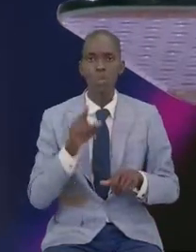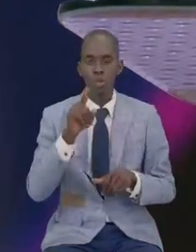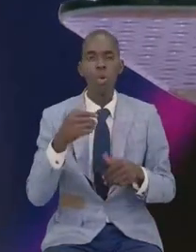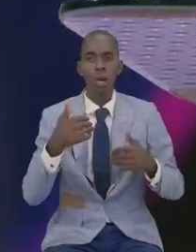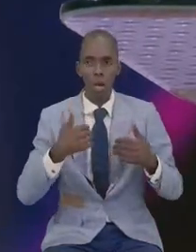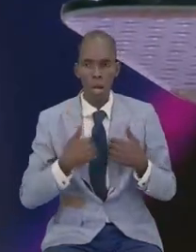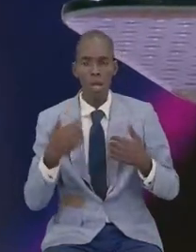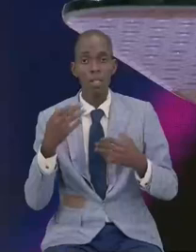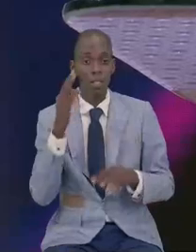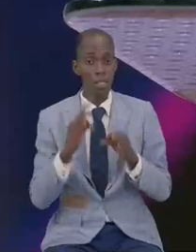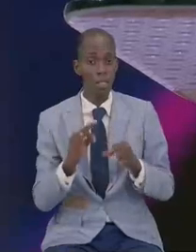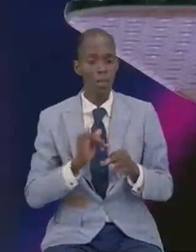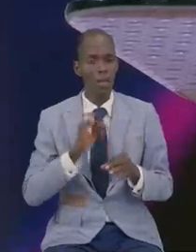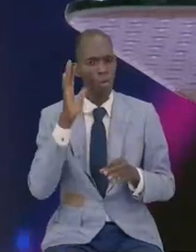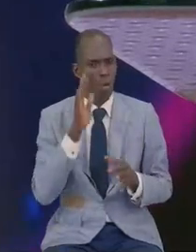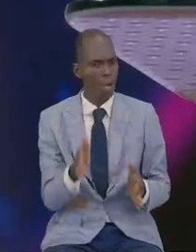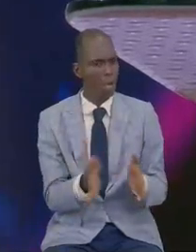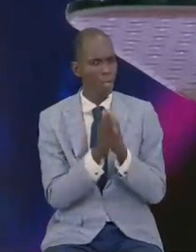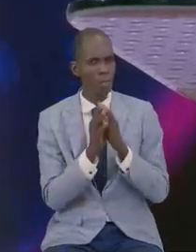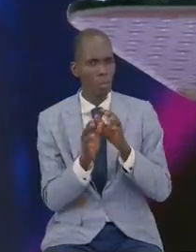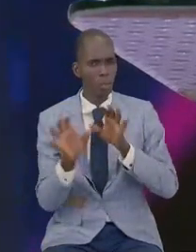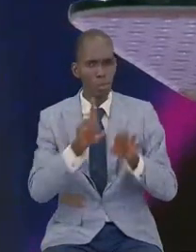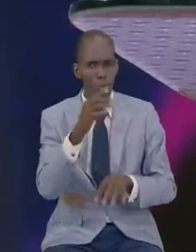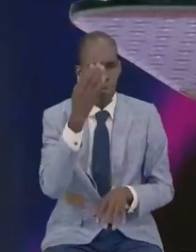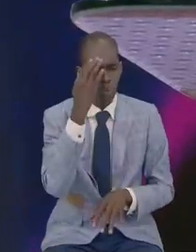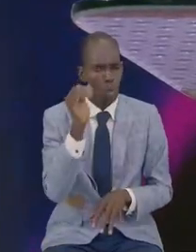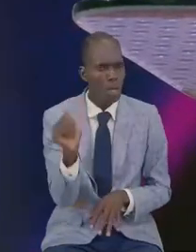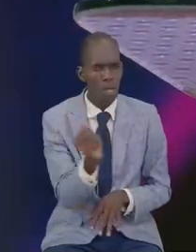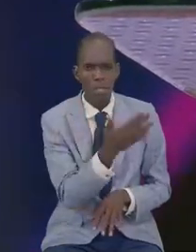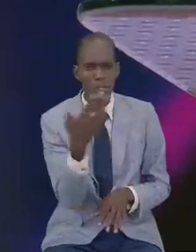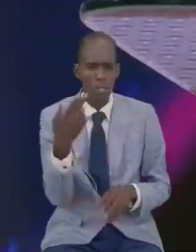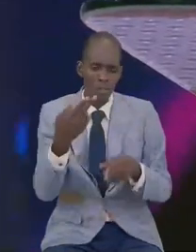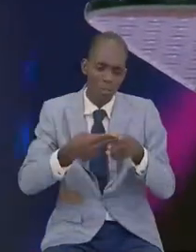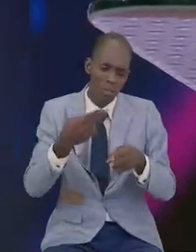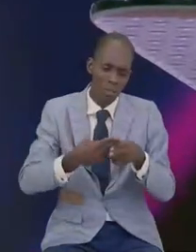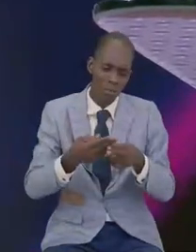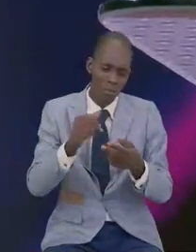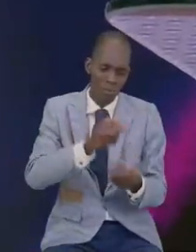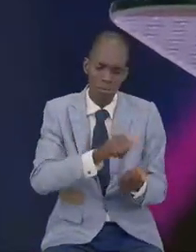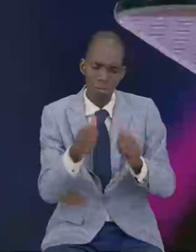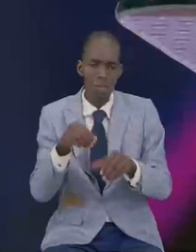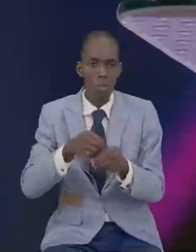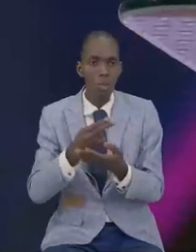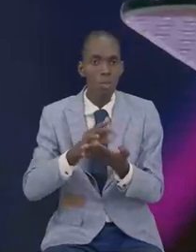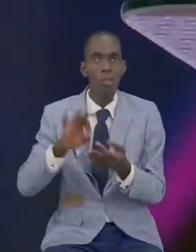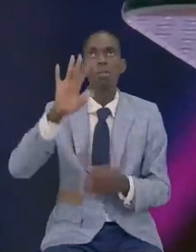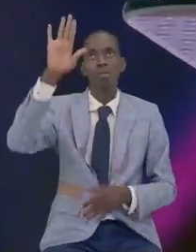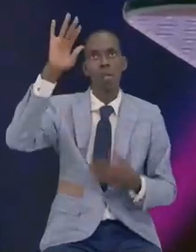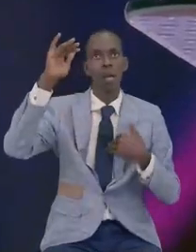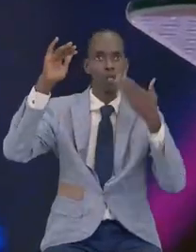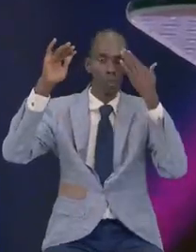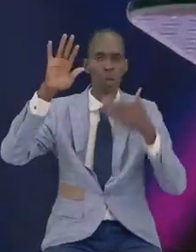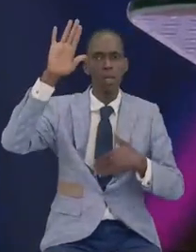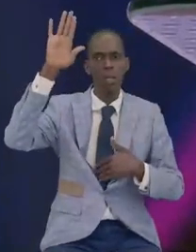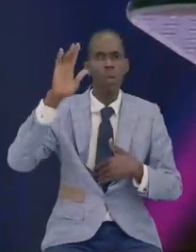question, un à un, est-ce que tu connais ce qu'on appelle le baptême dans le Saint-Esprit? Oui, je connais ça. Où est-ce que tu l'as vu?